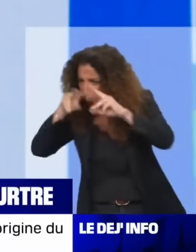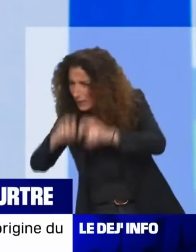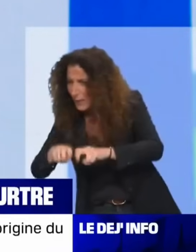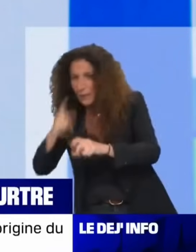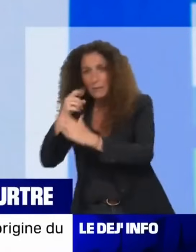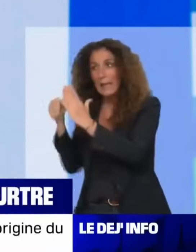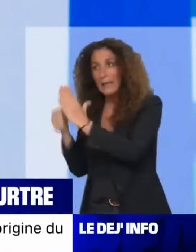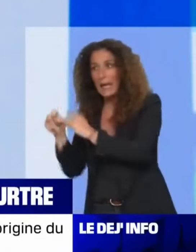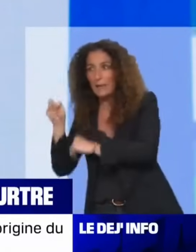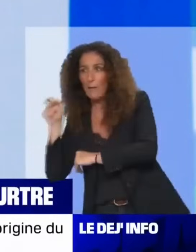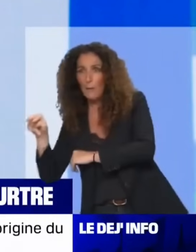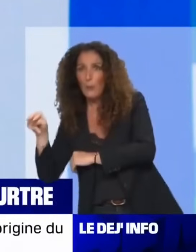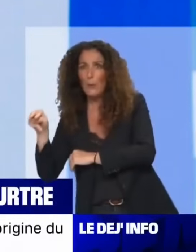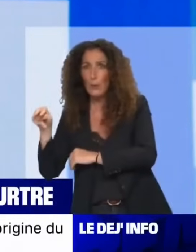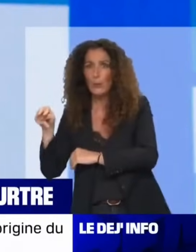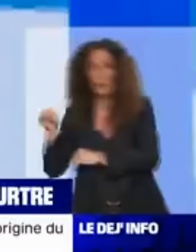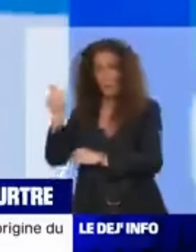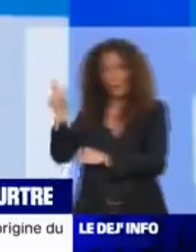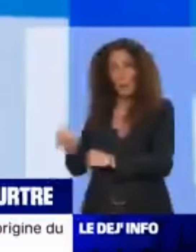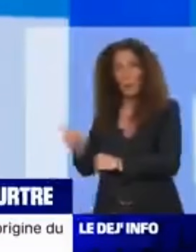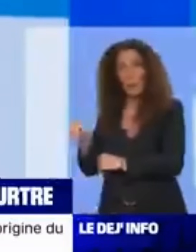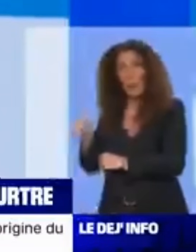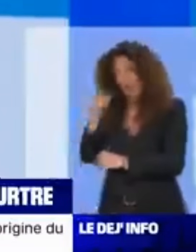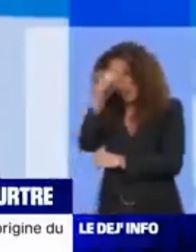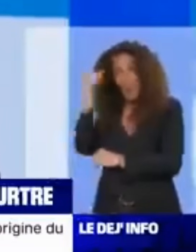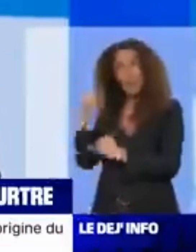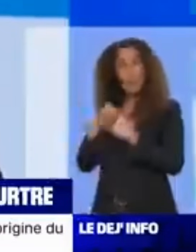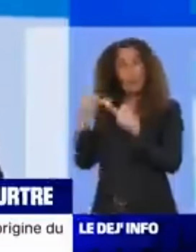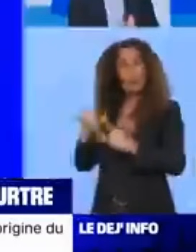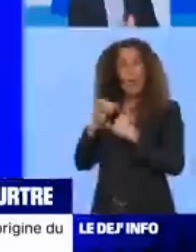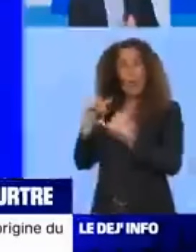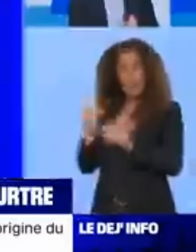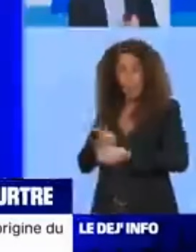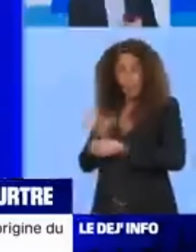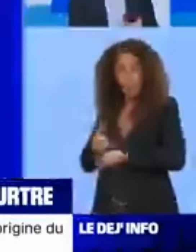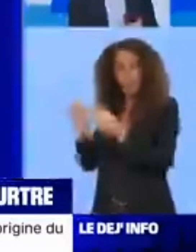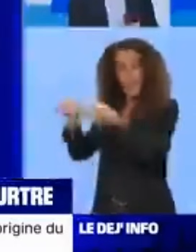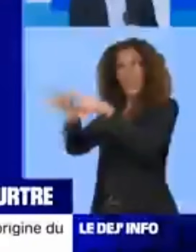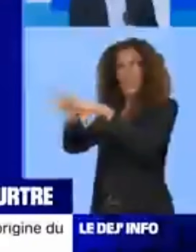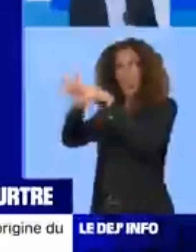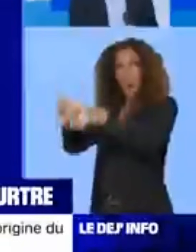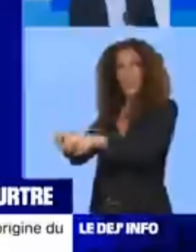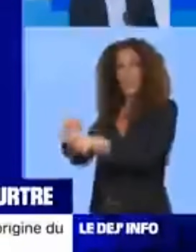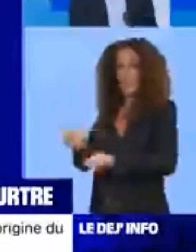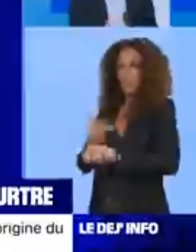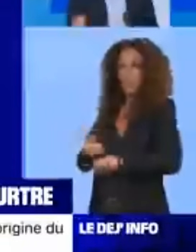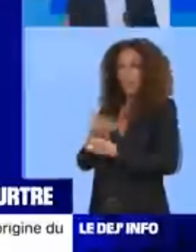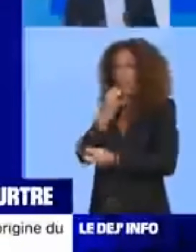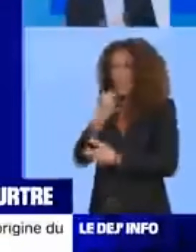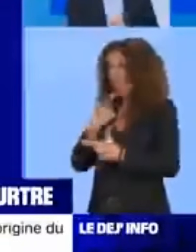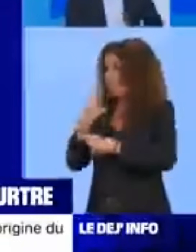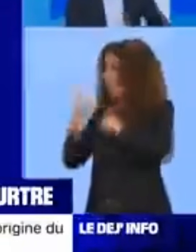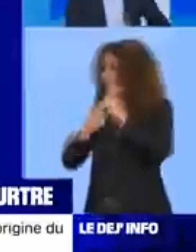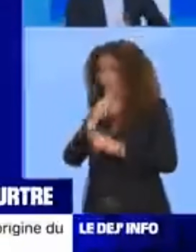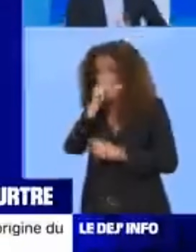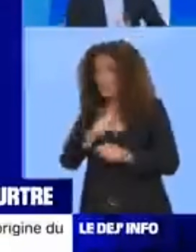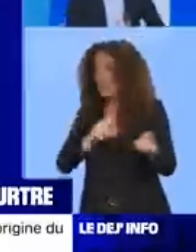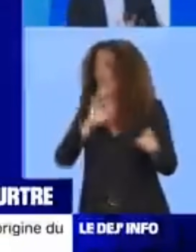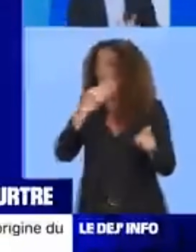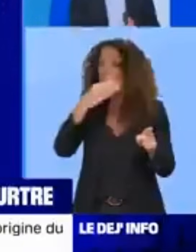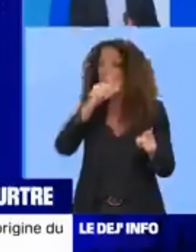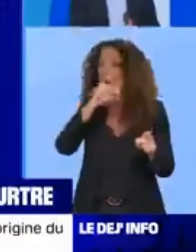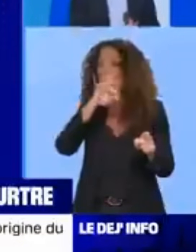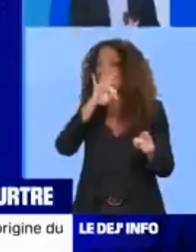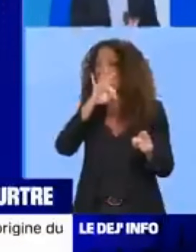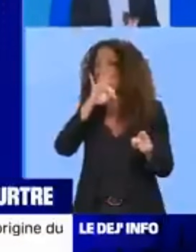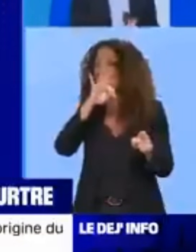vue. Le mis en cause, il a parlé avec les enquêteurs et il explique que s'il a agressé Matisse, une agression qui finira par tuer Matisse,